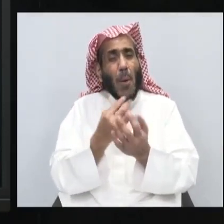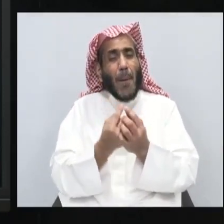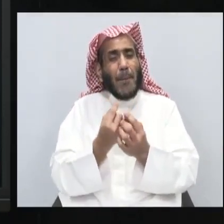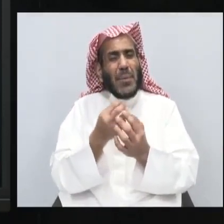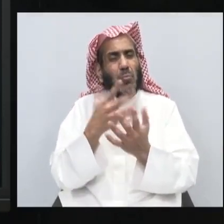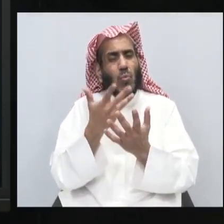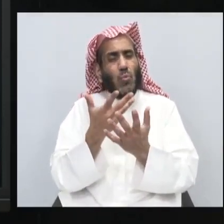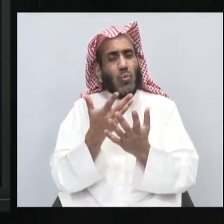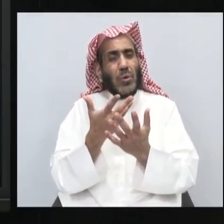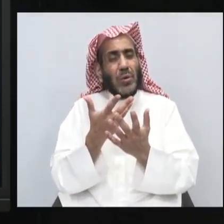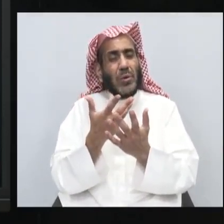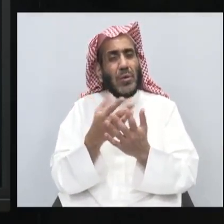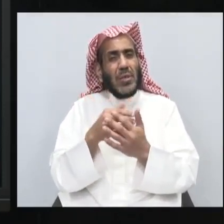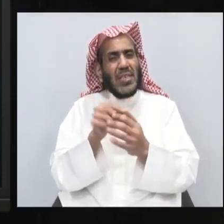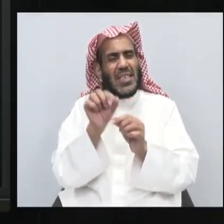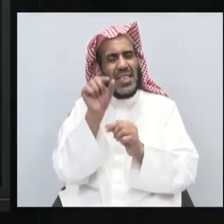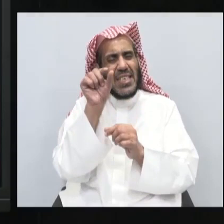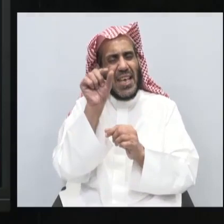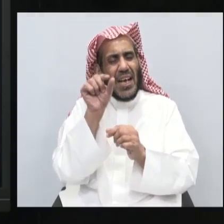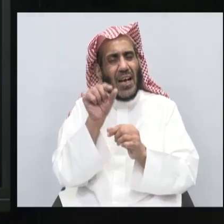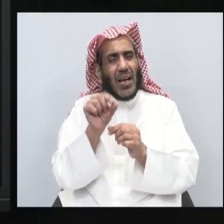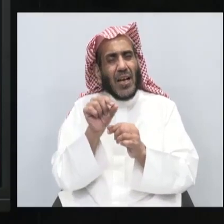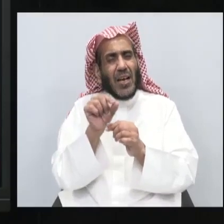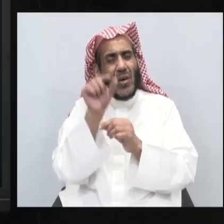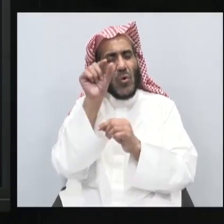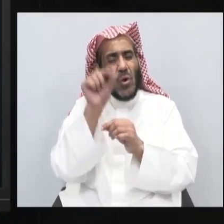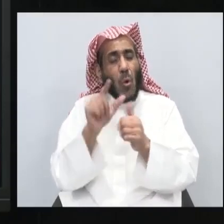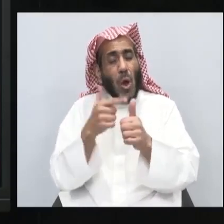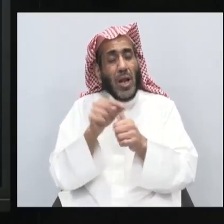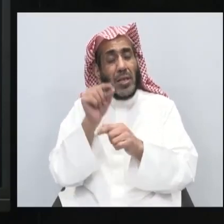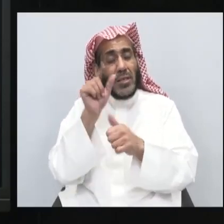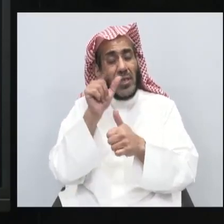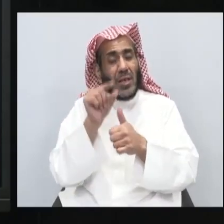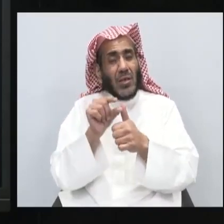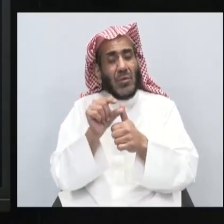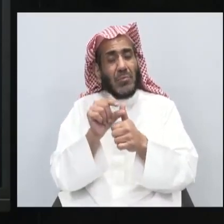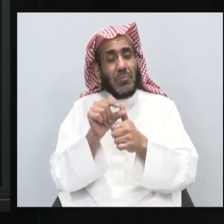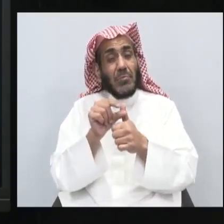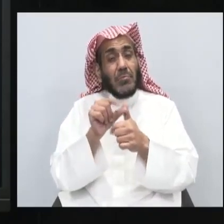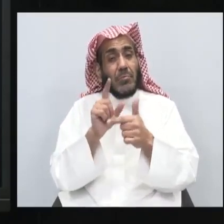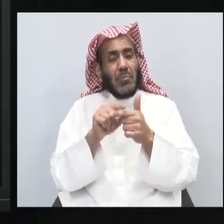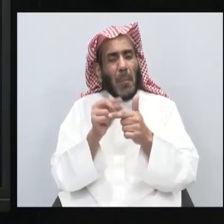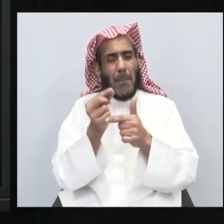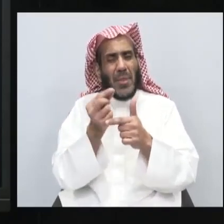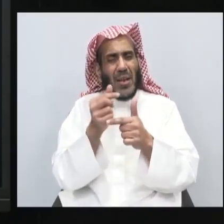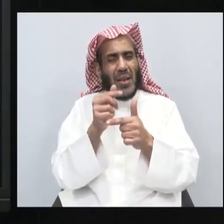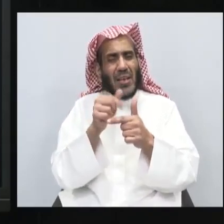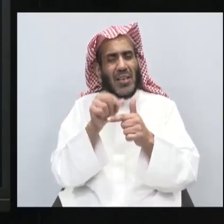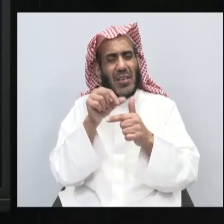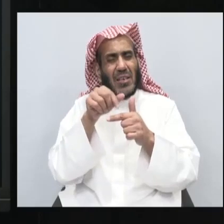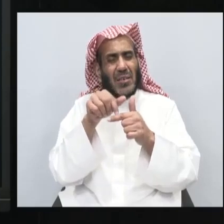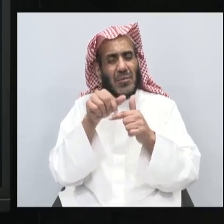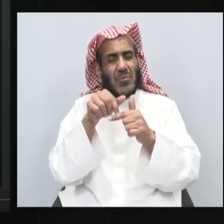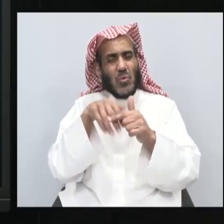منها ساق، يخرج ساق أولا، يخرج بذرة، من البذرة